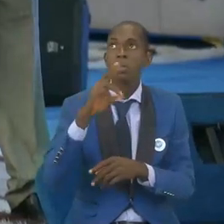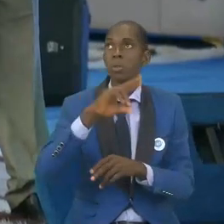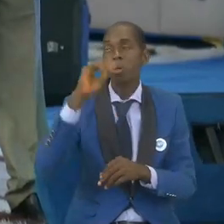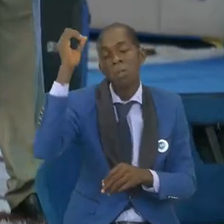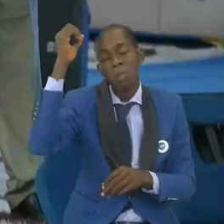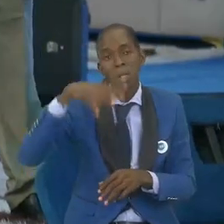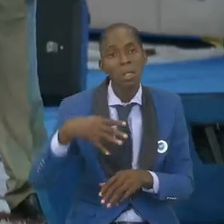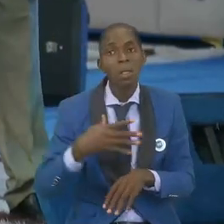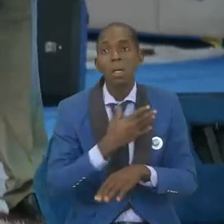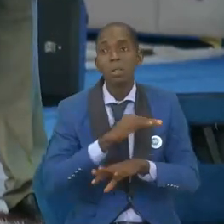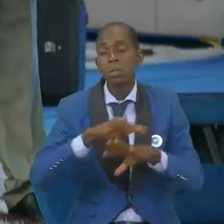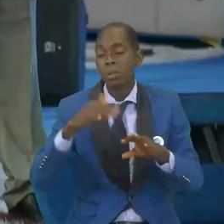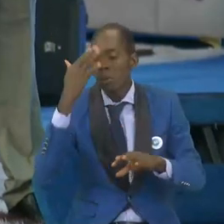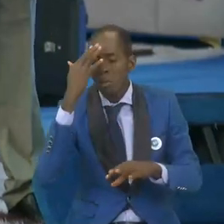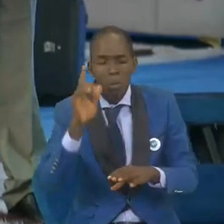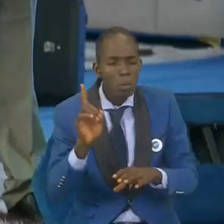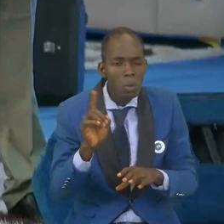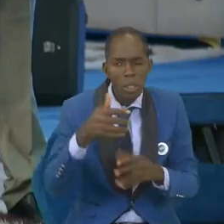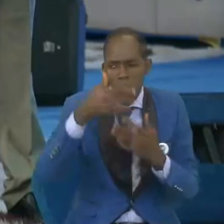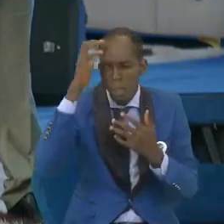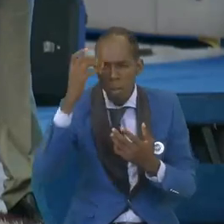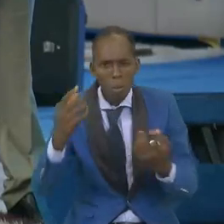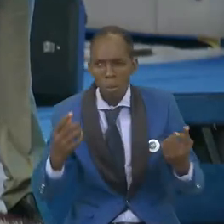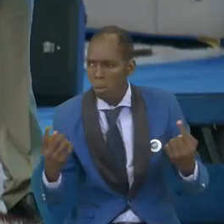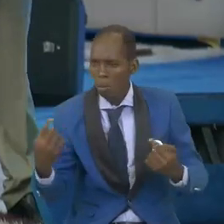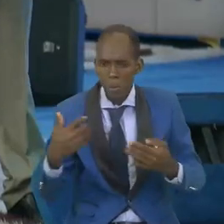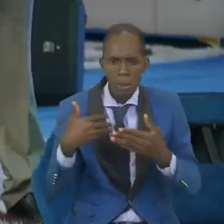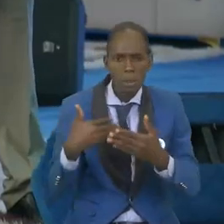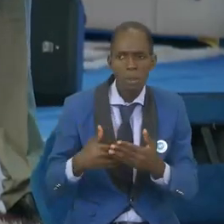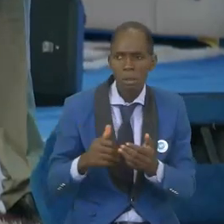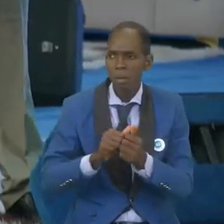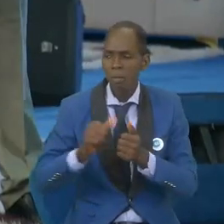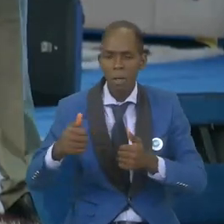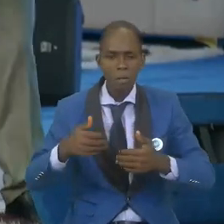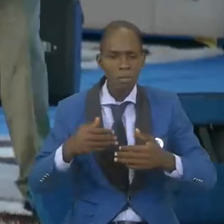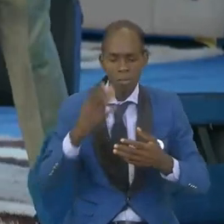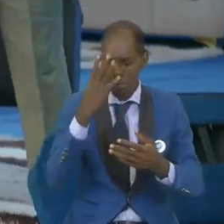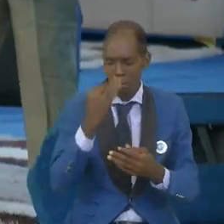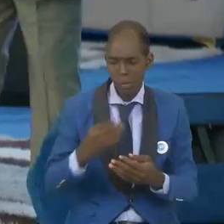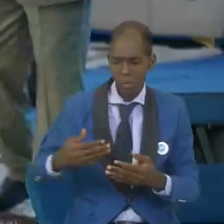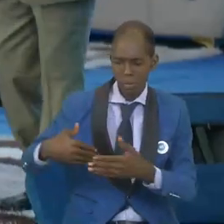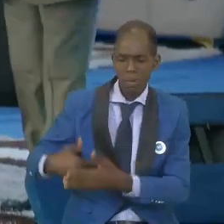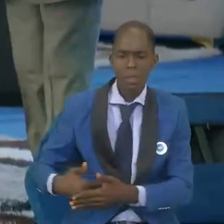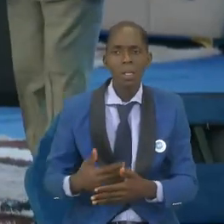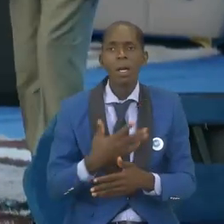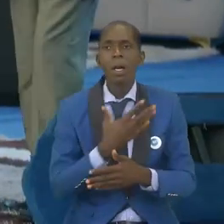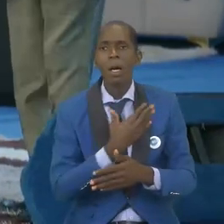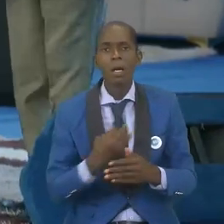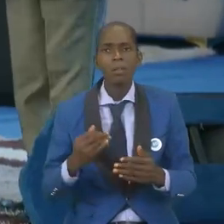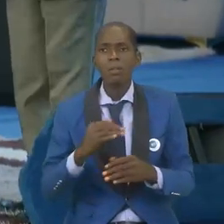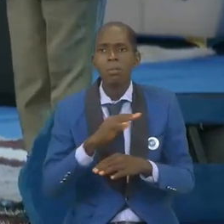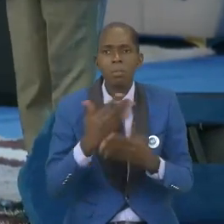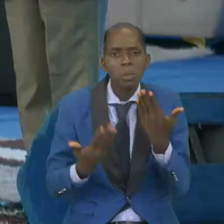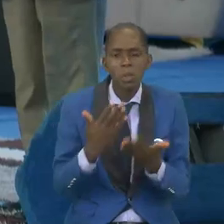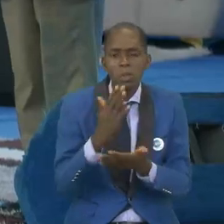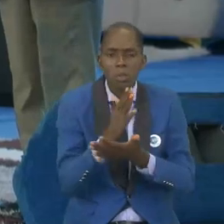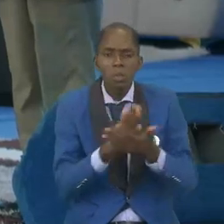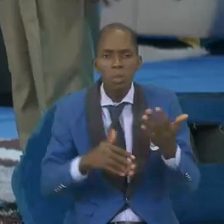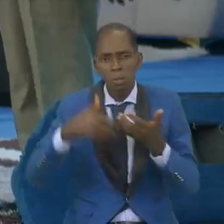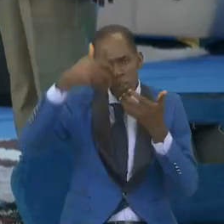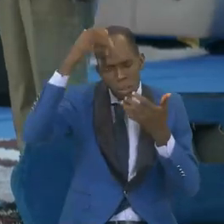la nuit, de plus, quand il n'y avait même pas de lumière, et ils ne savaient même pas là où se trouvaient même les lions qui